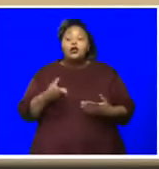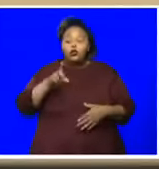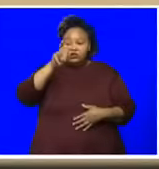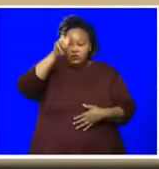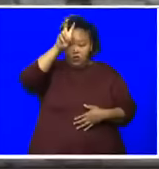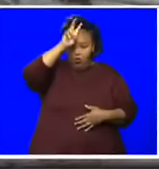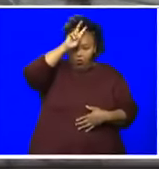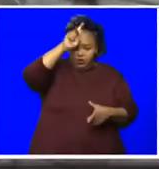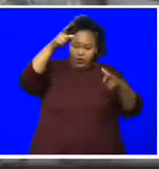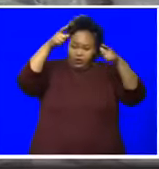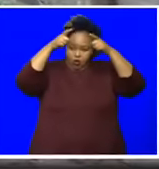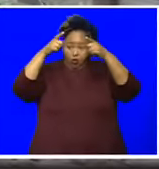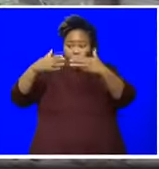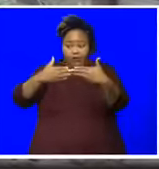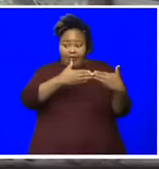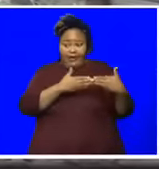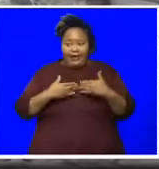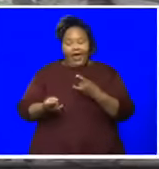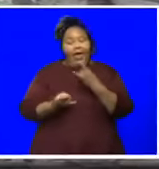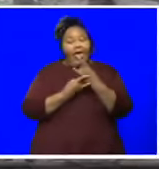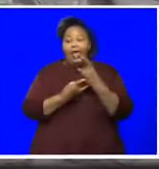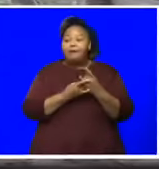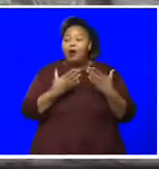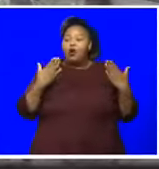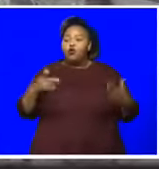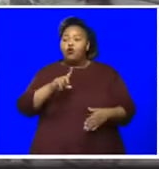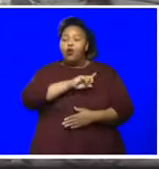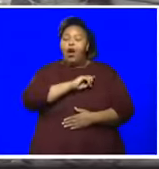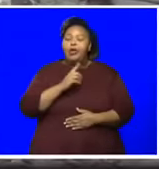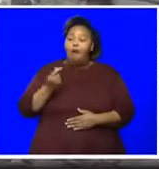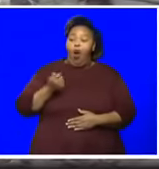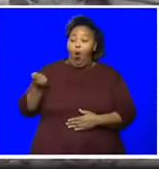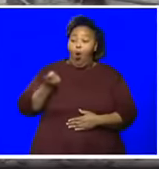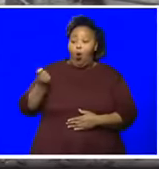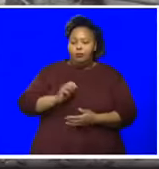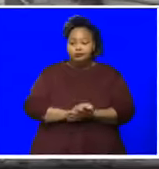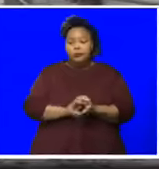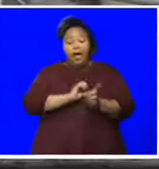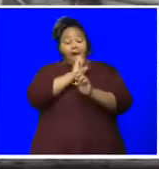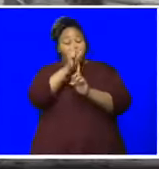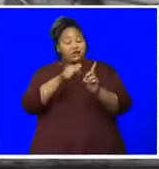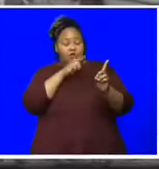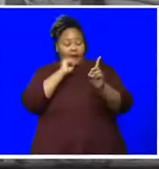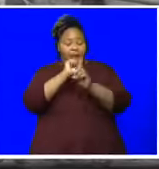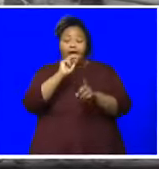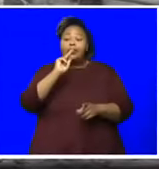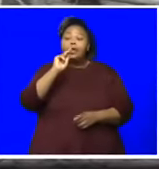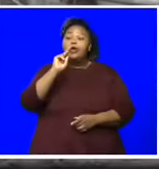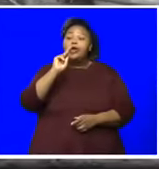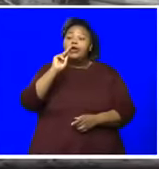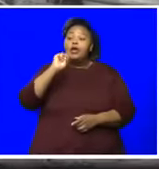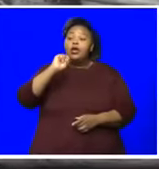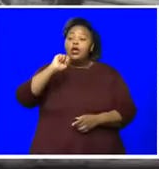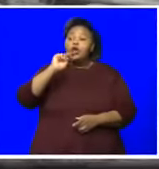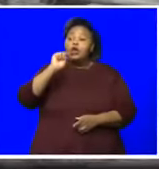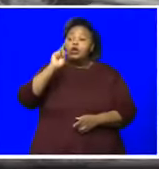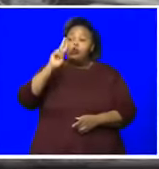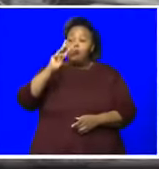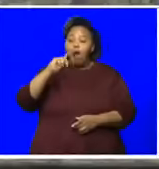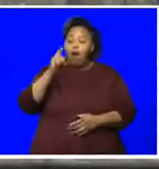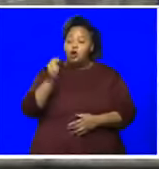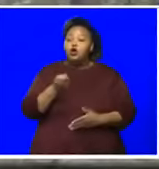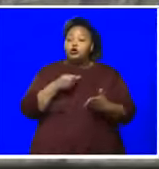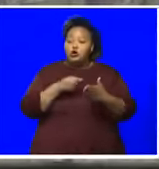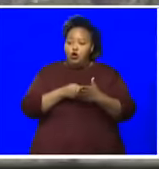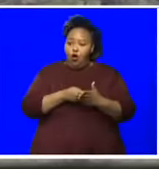ngokufuya tingomo. Nkosi nathi Ncumalo luthenge tingomo uthi lolihlelo lwahulumende liyabasita babathengi.